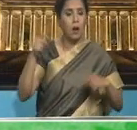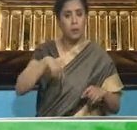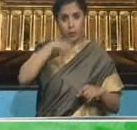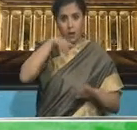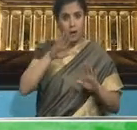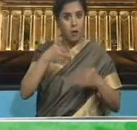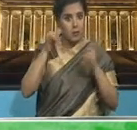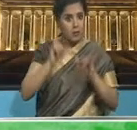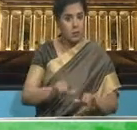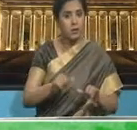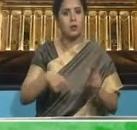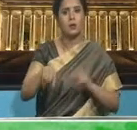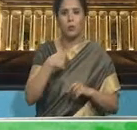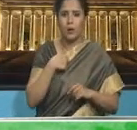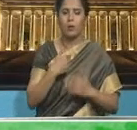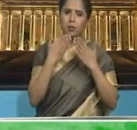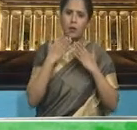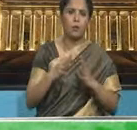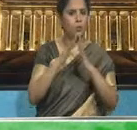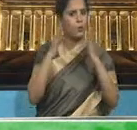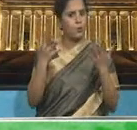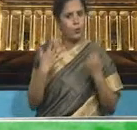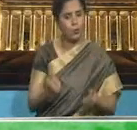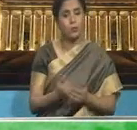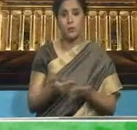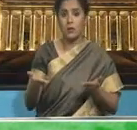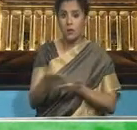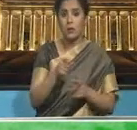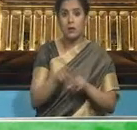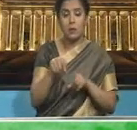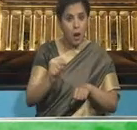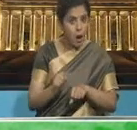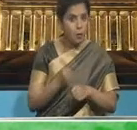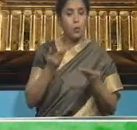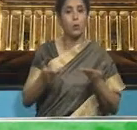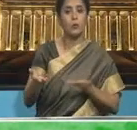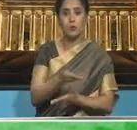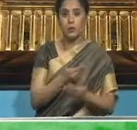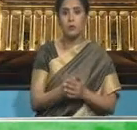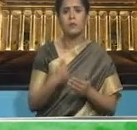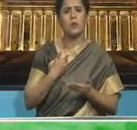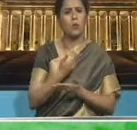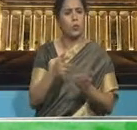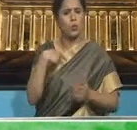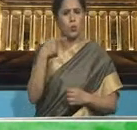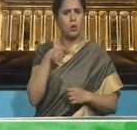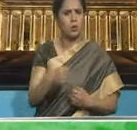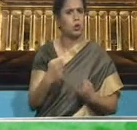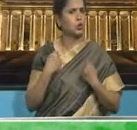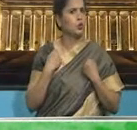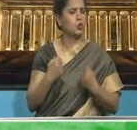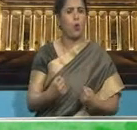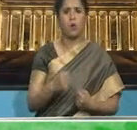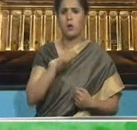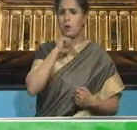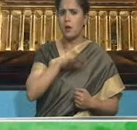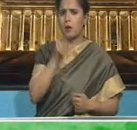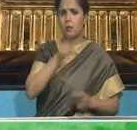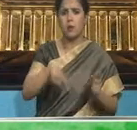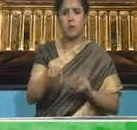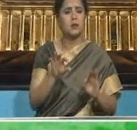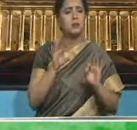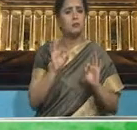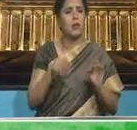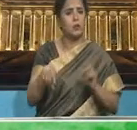मैं अभिवादन करती हूँ। इस अवसर पर मैं उन बहादुर जवानों की विशेष रूप